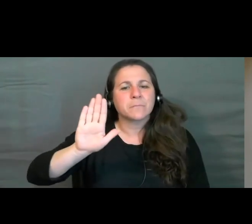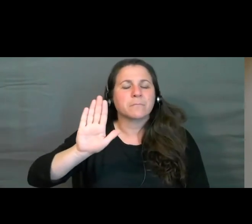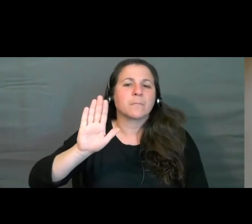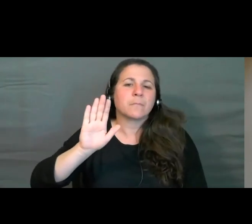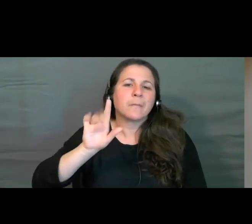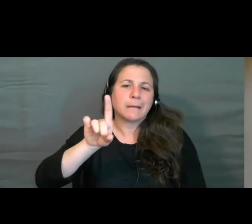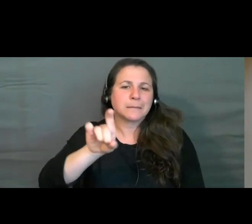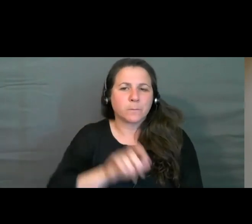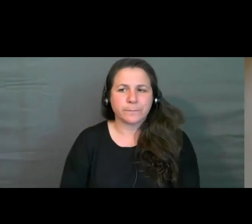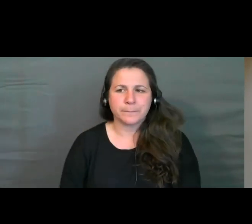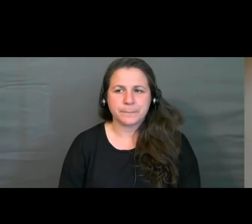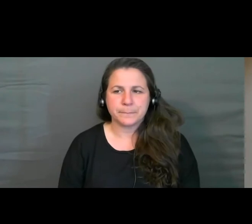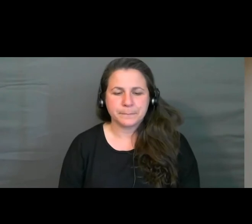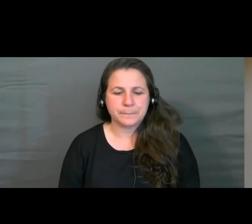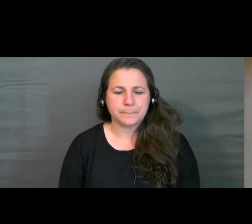question.